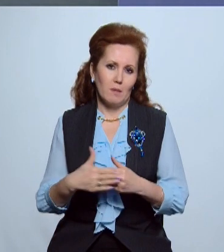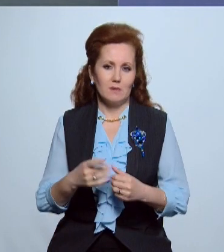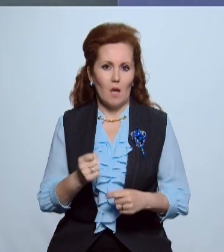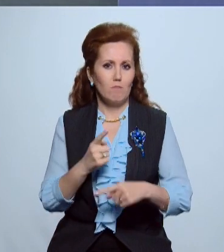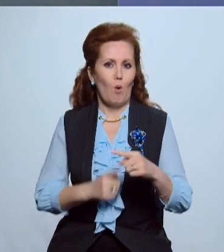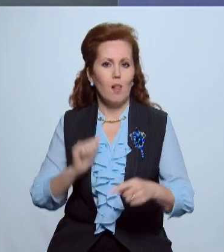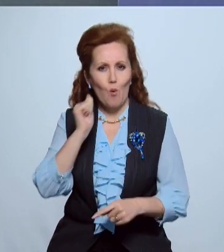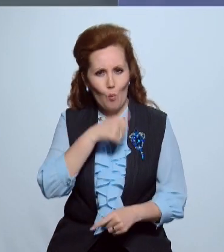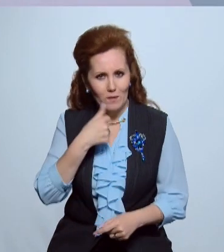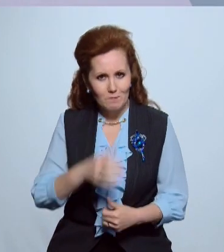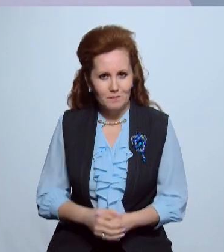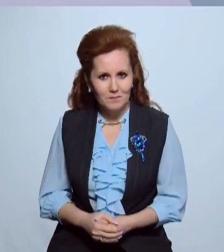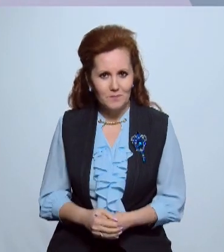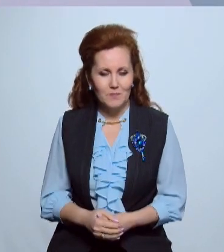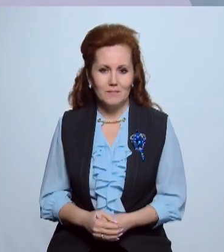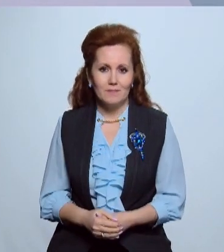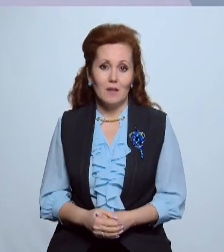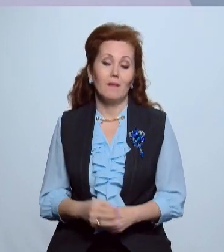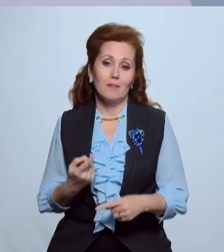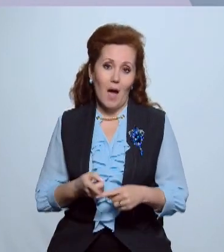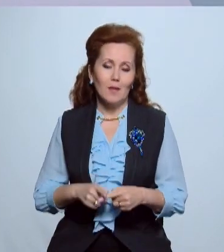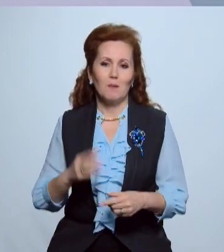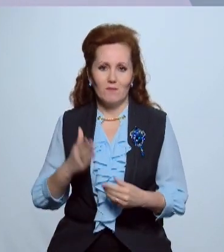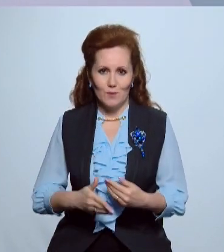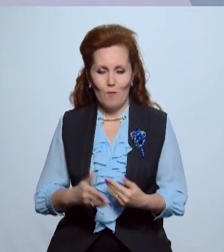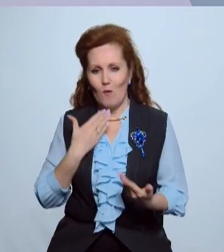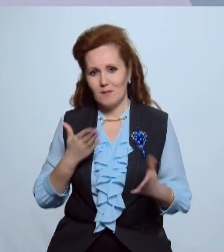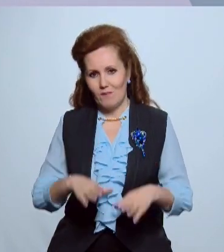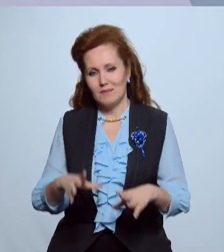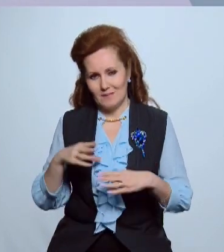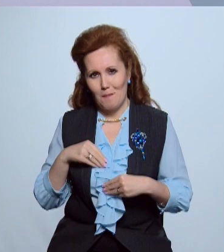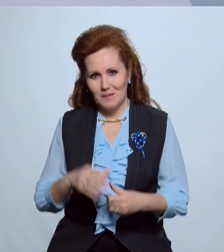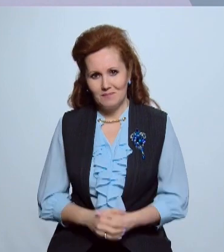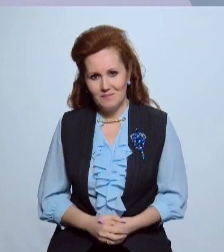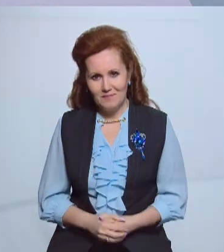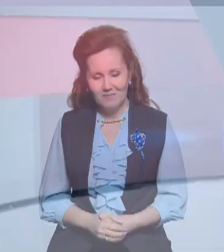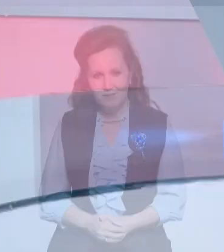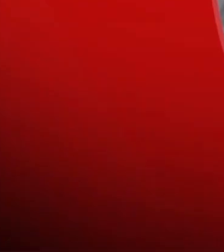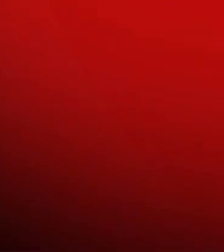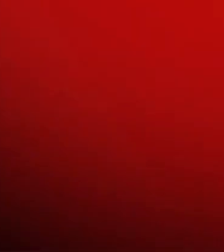полгода. И у меня на этом все. Оставайтесь на нашем канале.